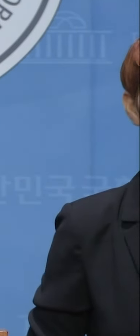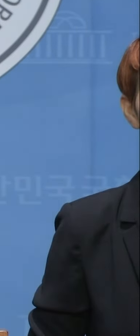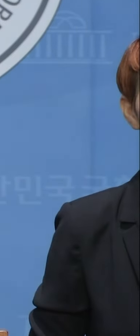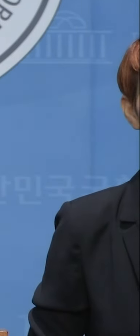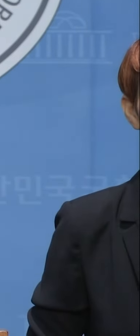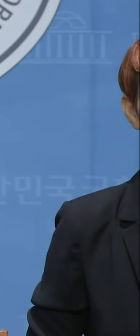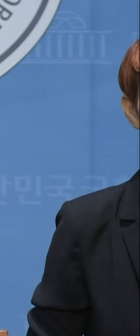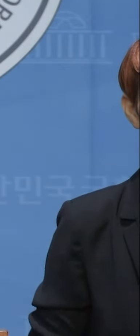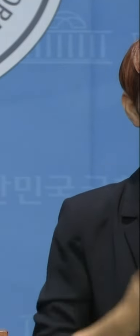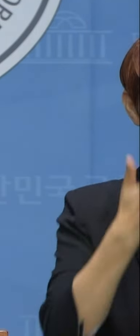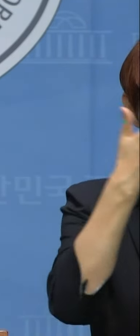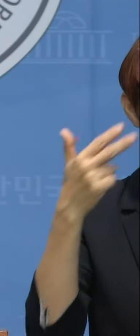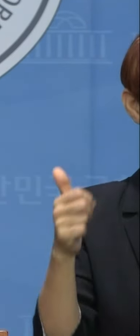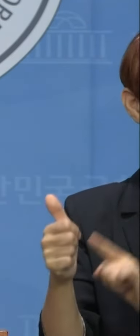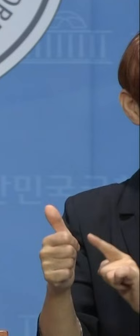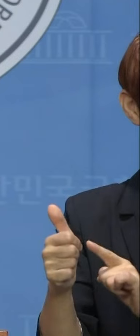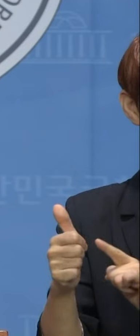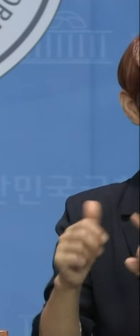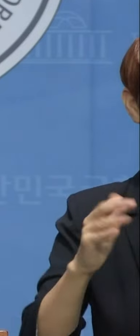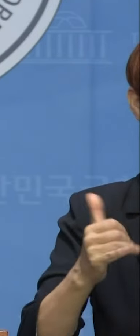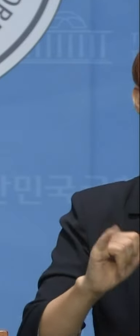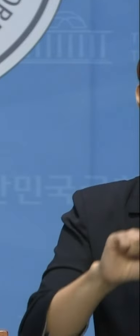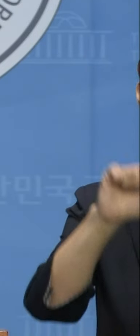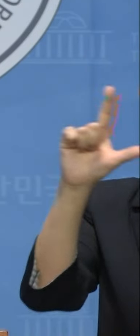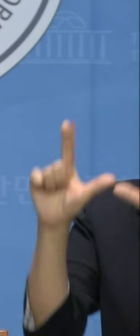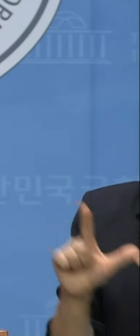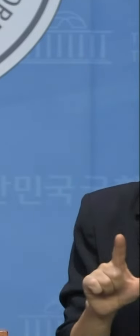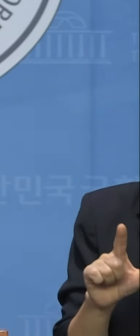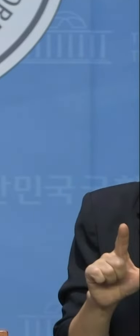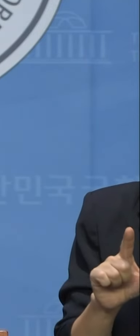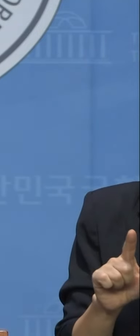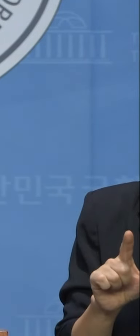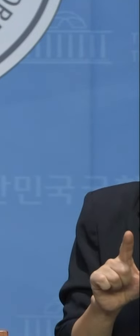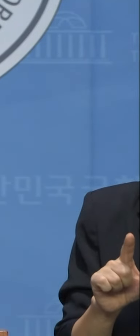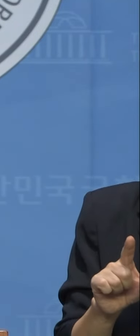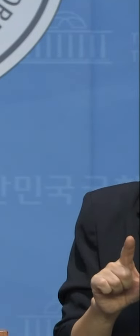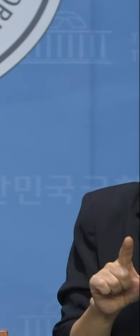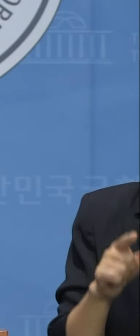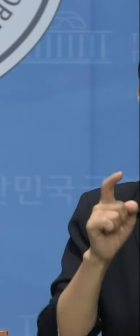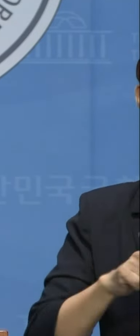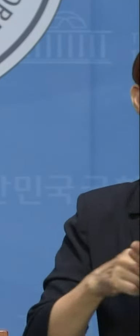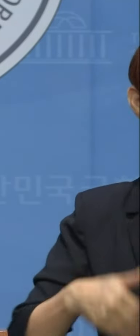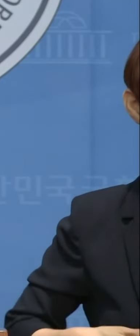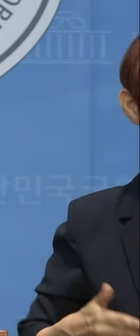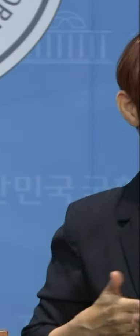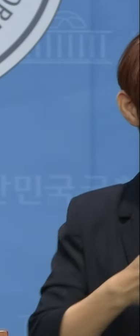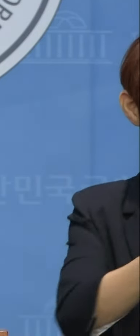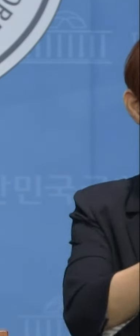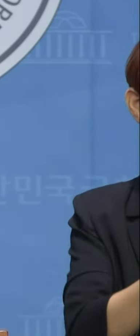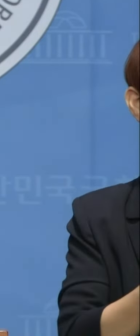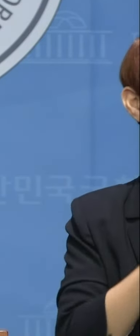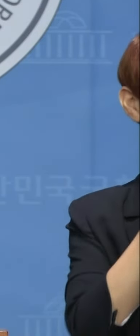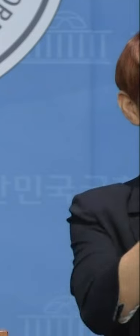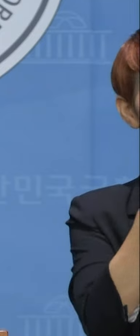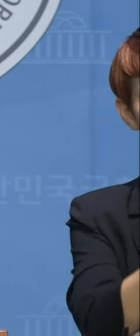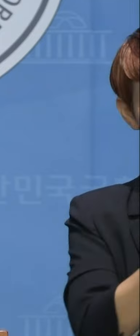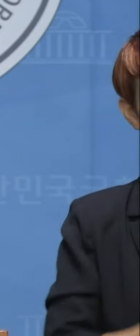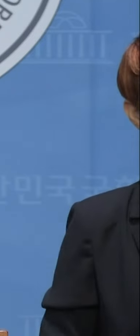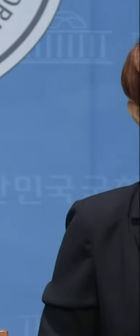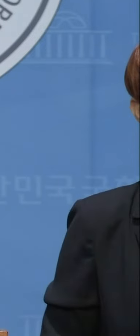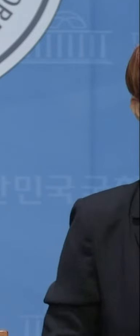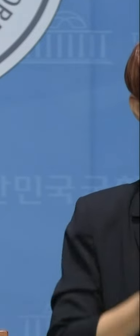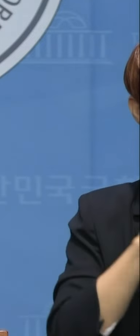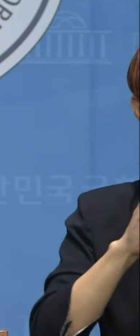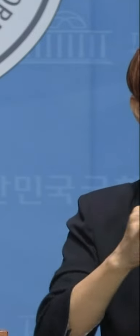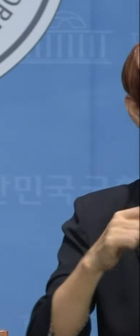이재명 대표의 민생회복 긴급 조치 제안해도 답하십시오 진정으로